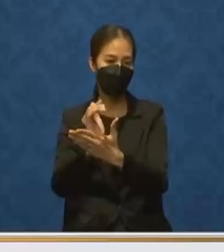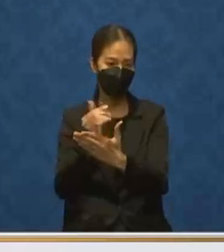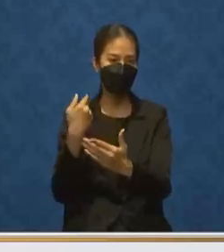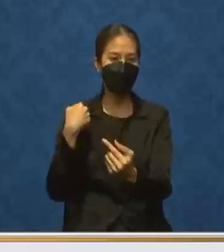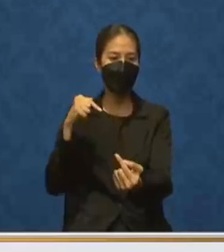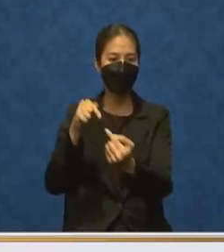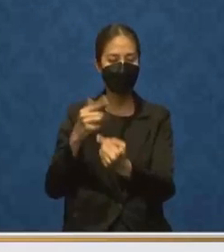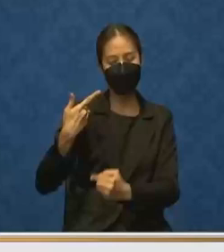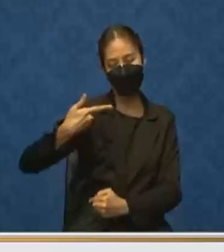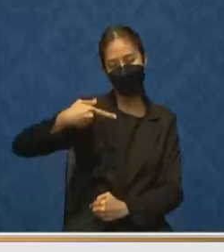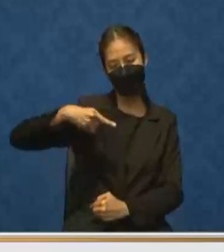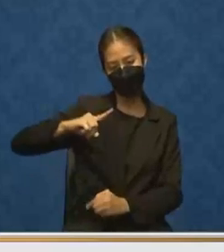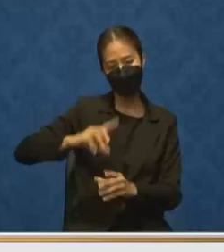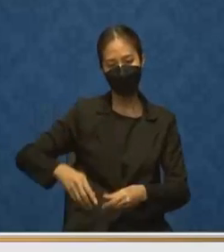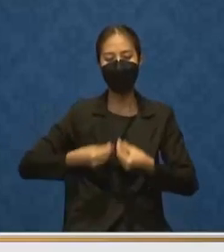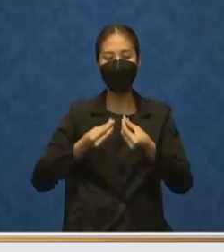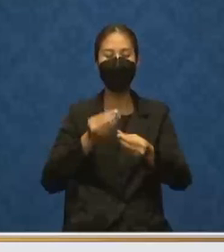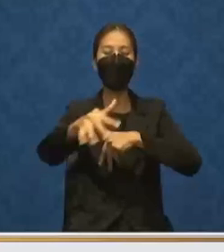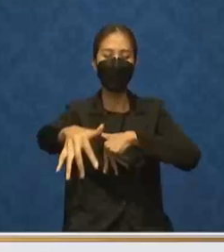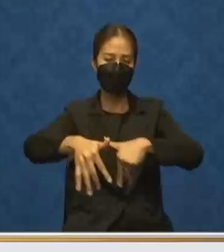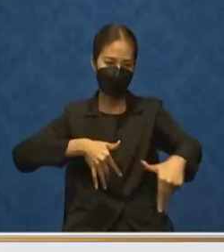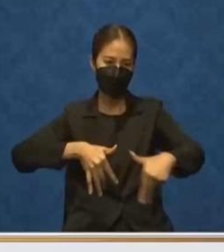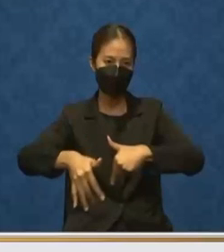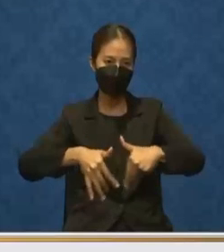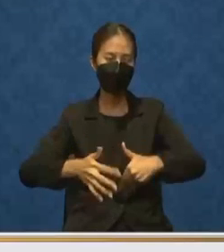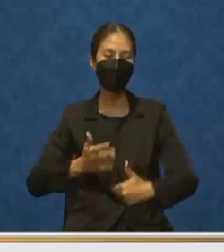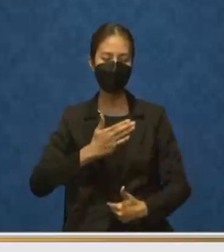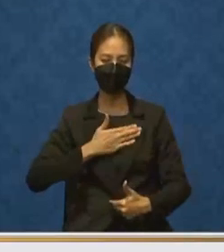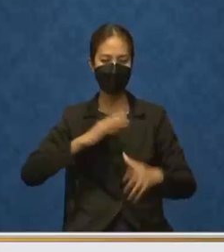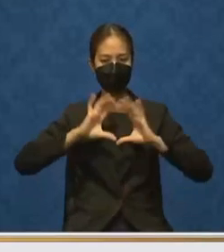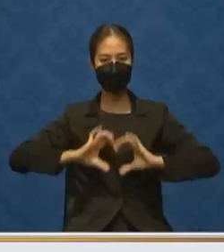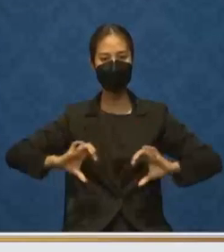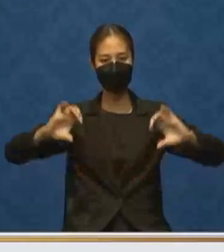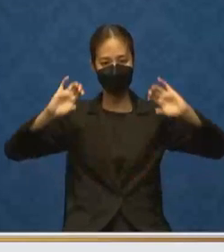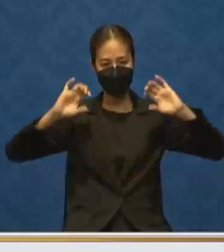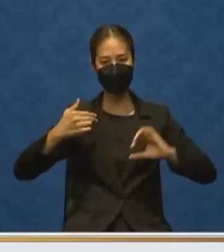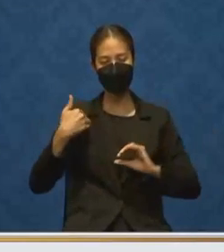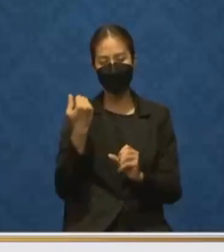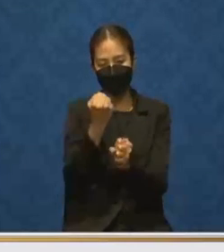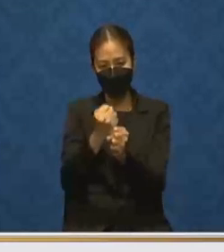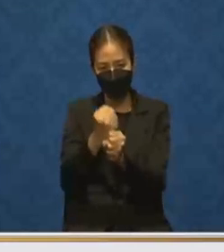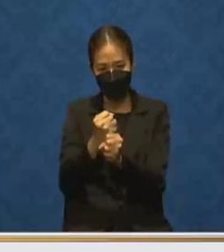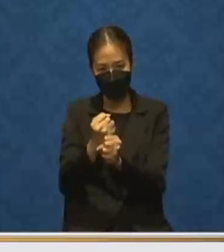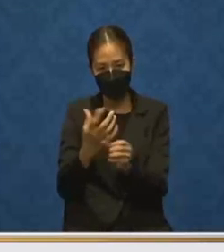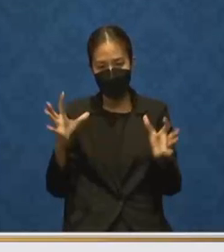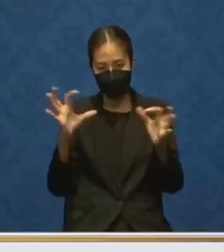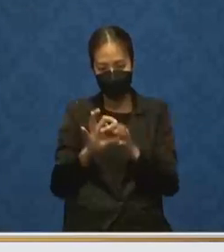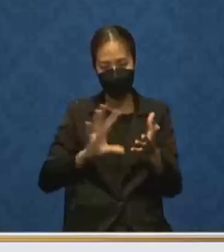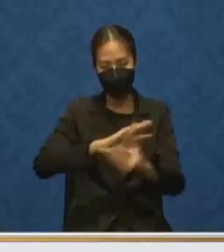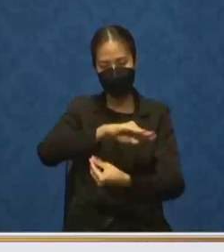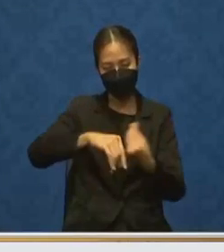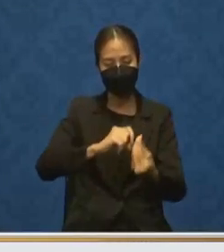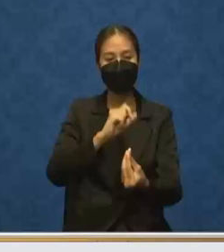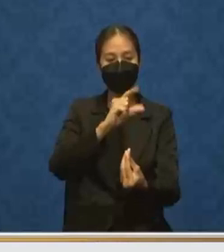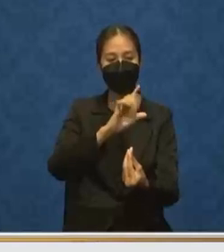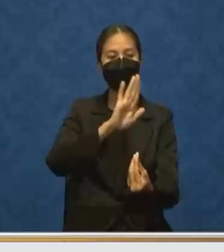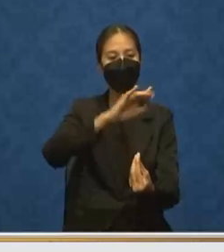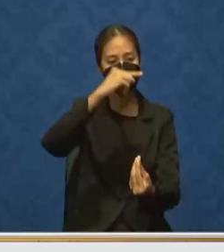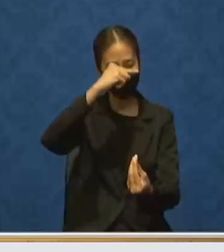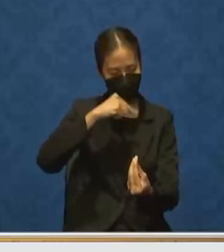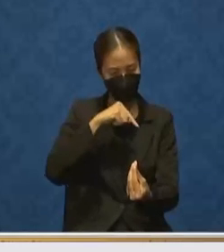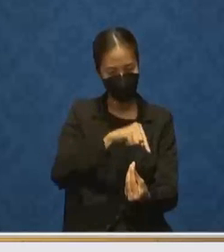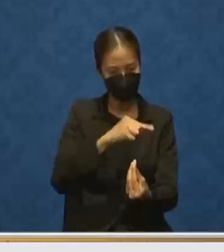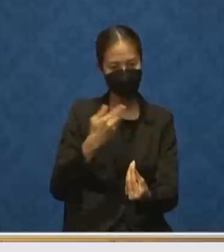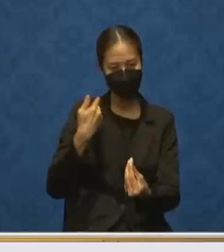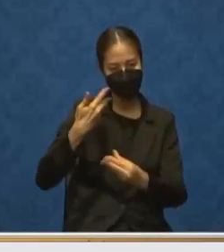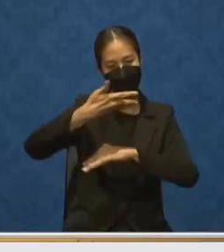ำฤทธิ์และประโยชน์สูงสุดต่อประชาชนโดยรัฐบาลได้ดำเนินการให้สอดคล้องกับสภาวะทางเศรษฐกิจภายในประเทศและภ